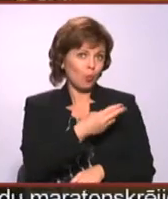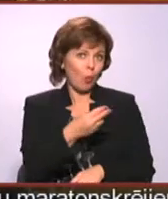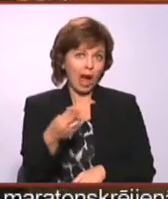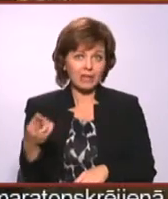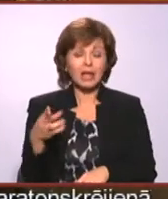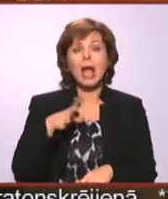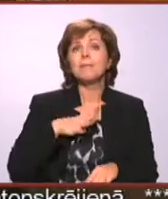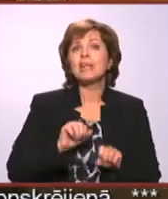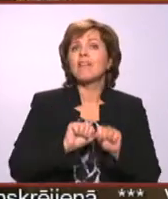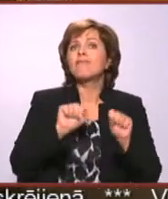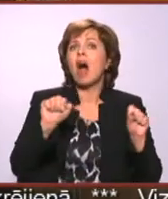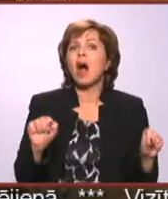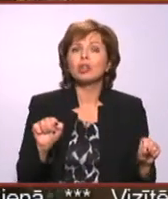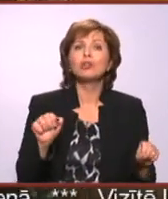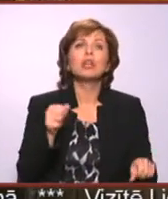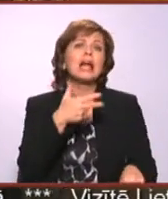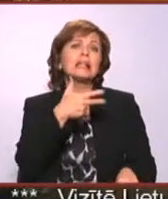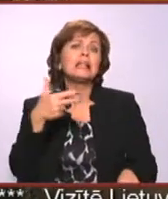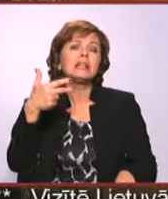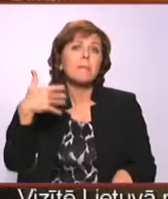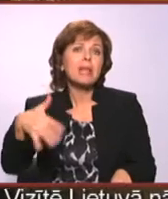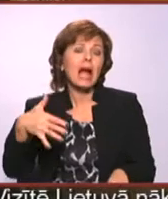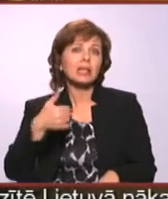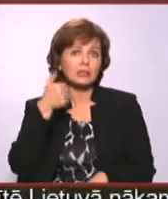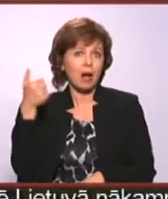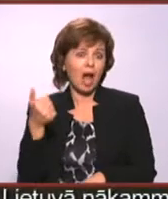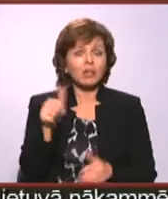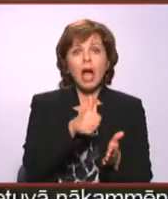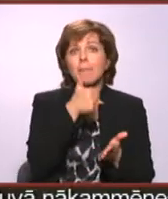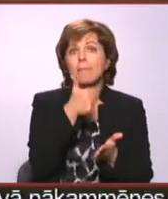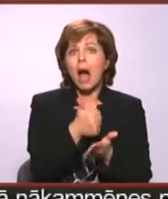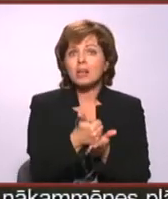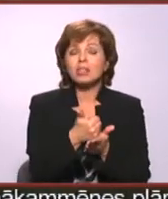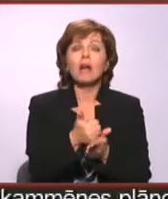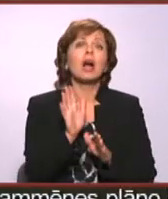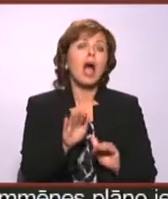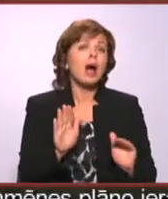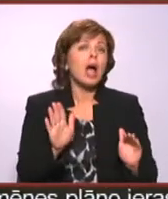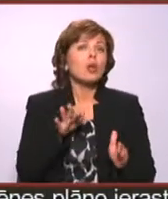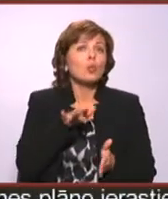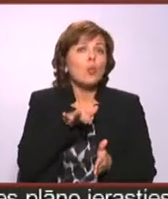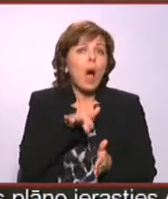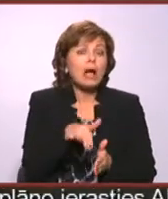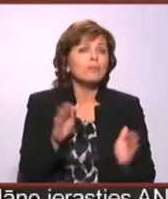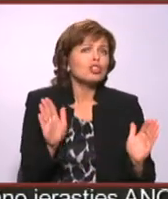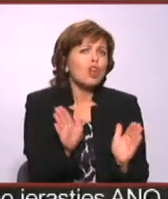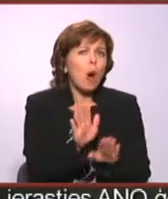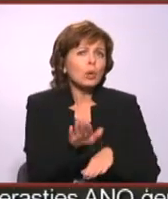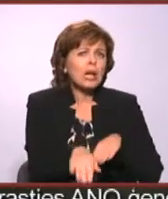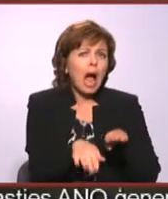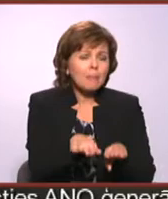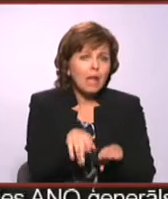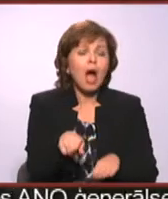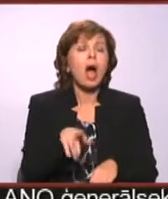šeit valdījusi vairāk nekā 350 gadus pārstāvis, bet nokāpjot pa šaurām kāpnītēm, nokļūstam kādreizējā